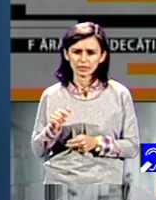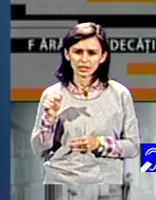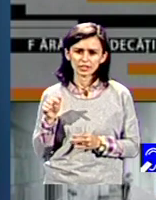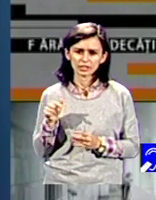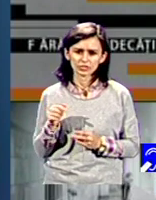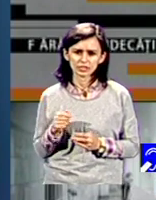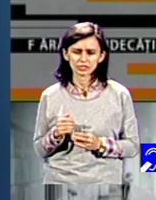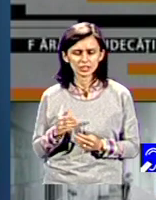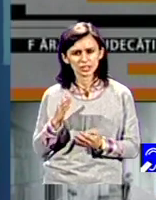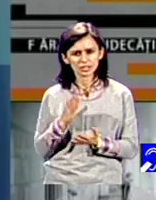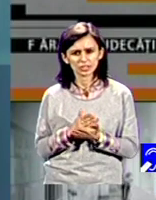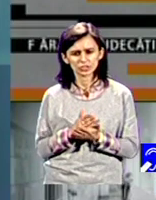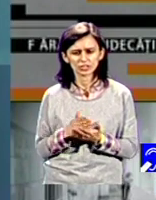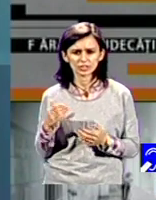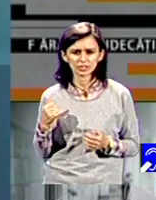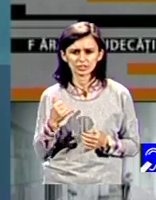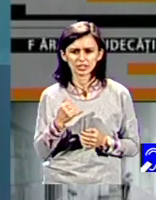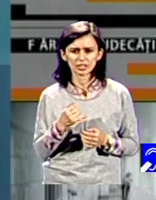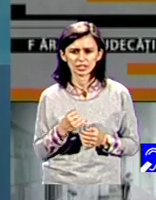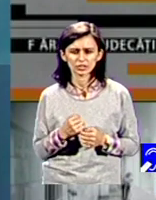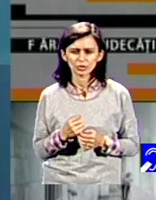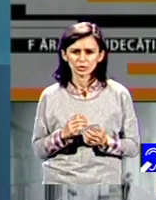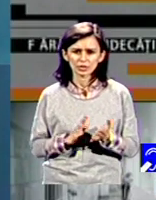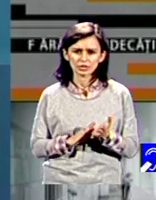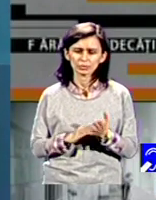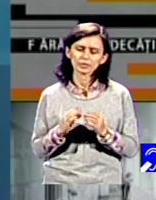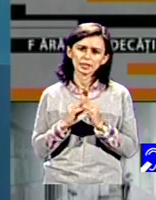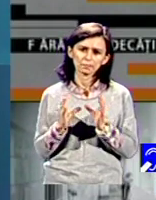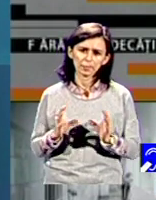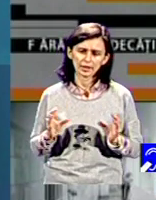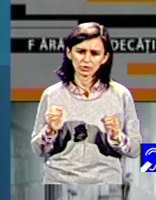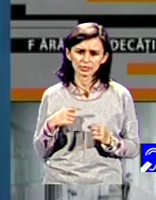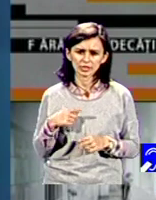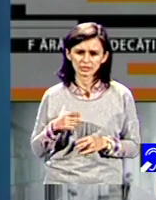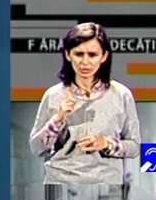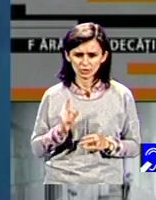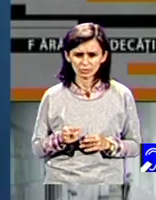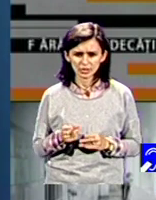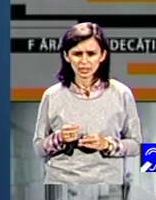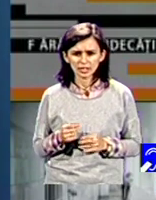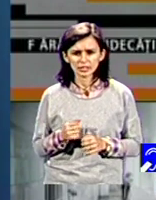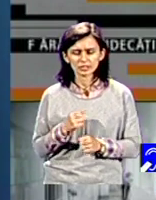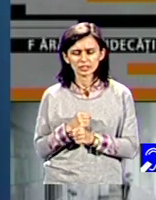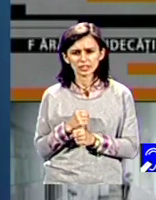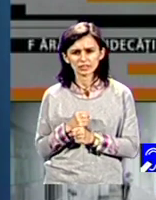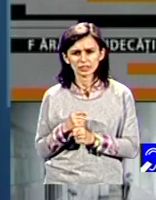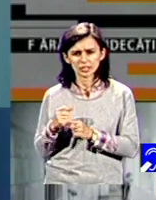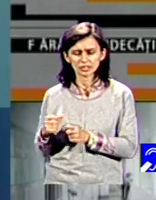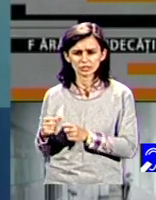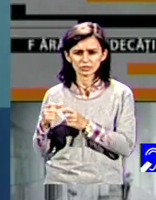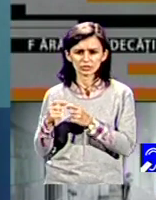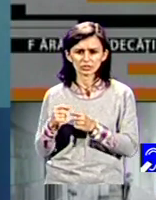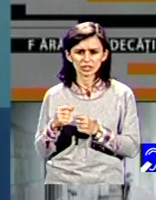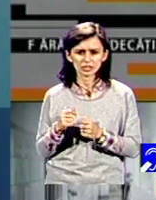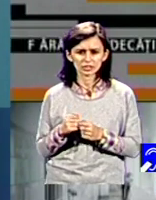și cu stipularea foarte clară a faptului că România era obligată să facă dezinstituționalizarea tocmai pentru ca acest lucru să nu se